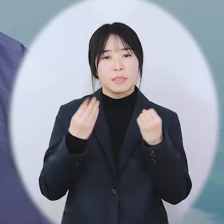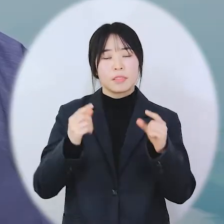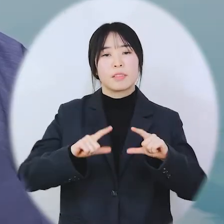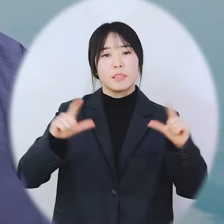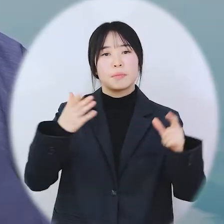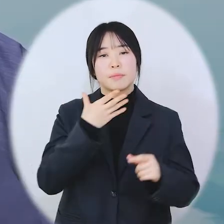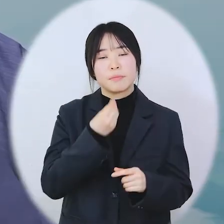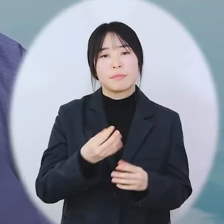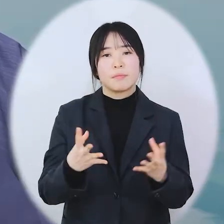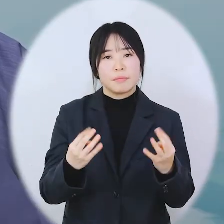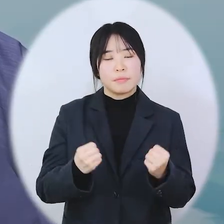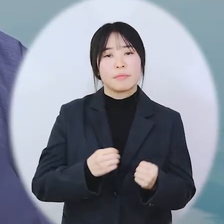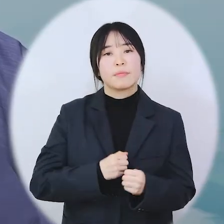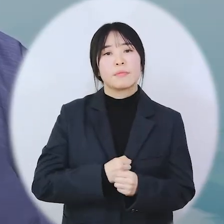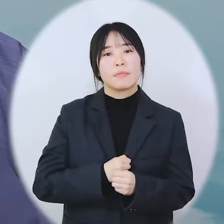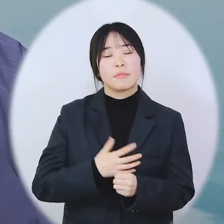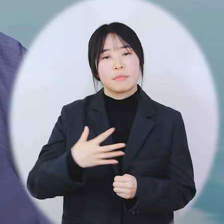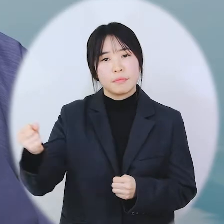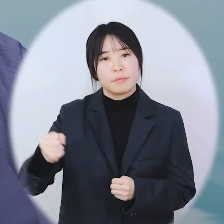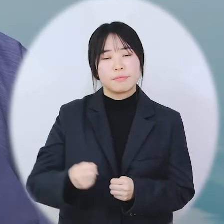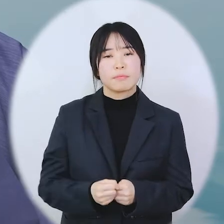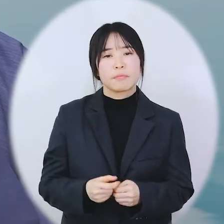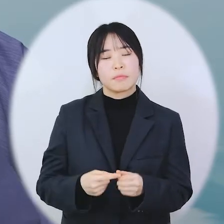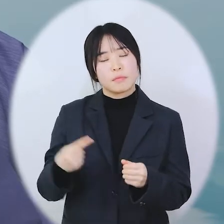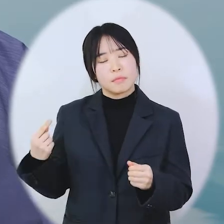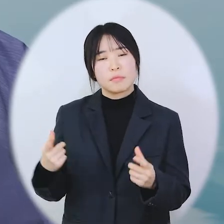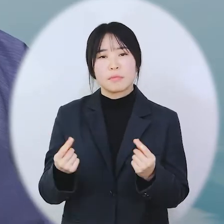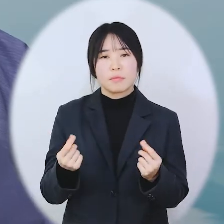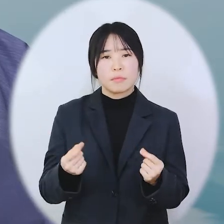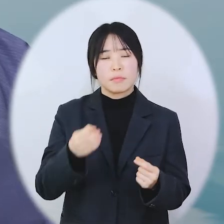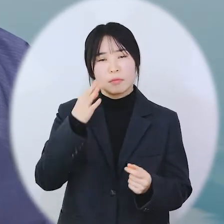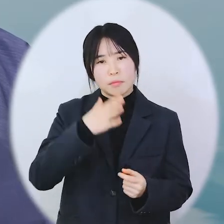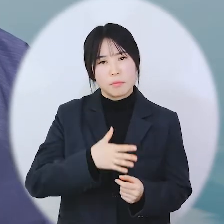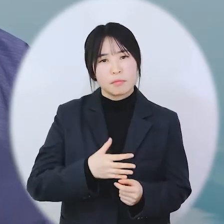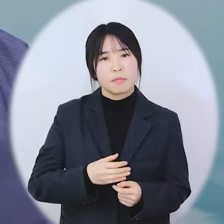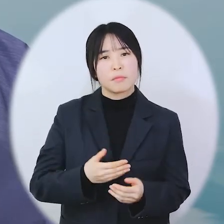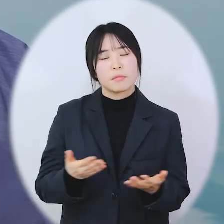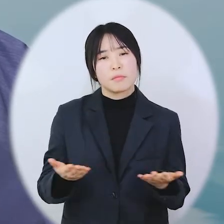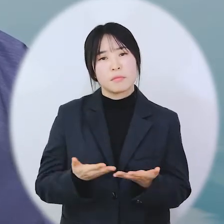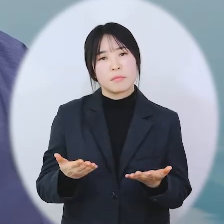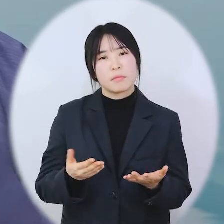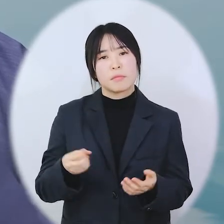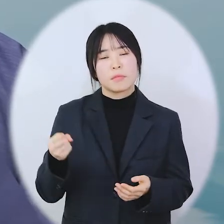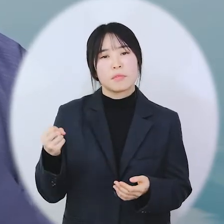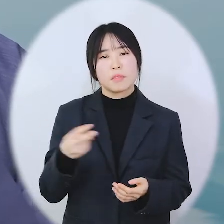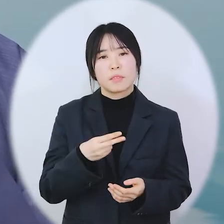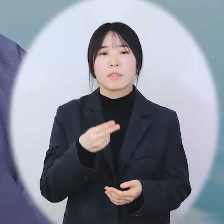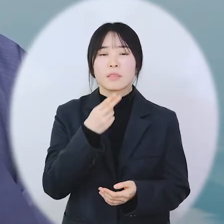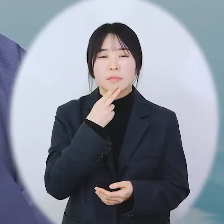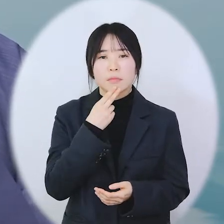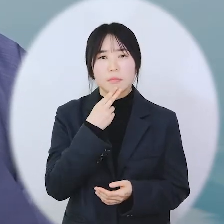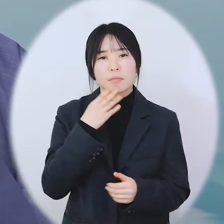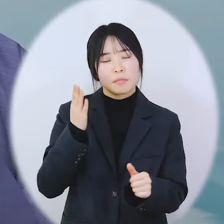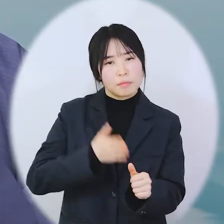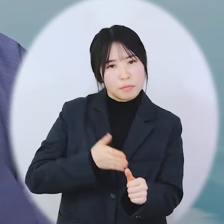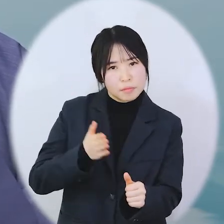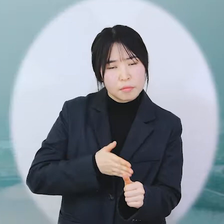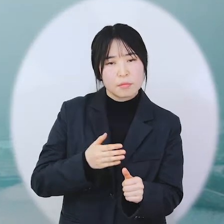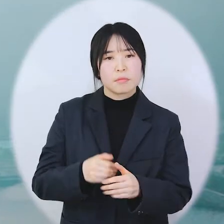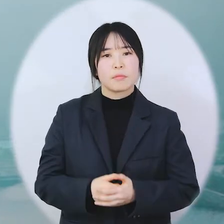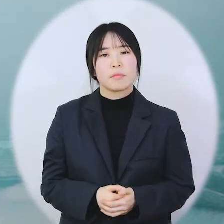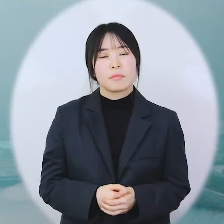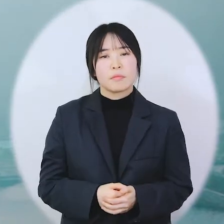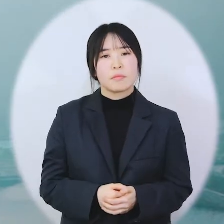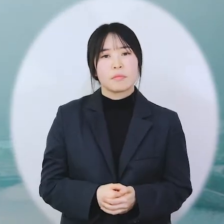받으십시오 작년 같은 10년 한해 는 이제 다시는 없기를 간절히 바라며